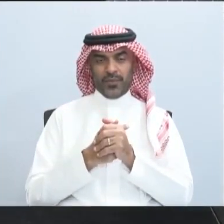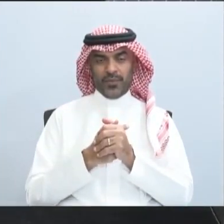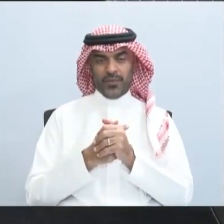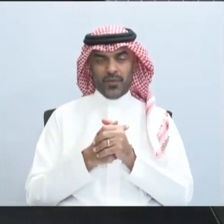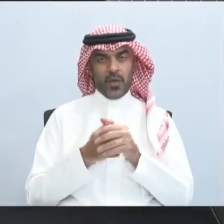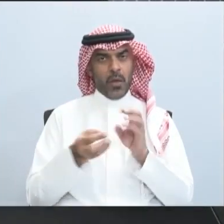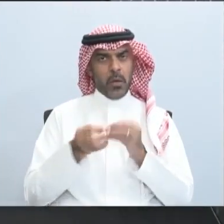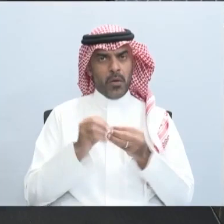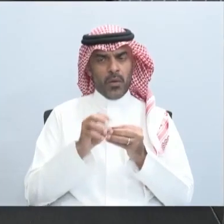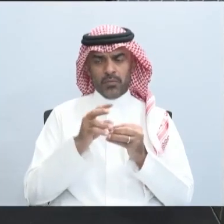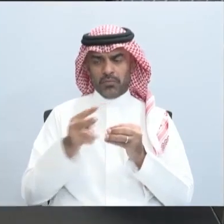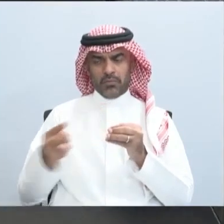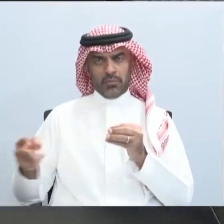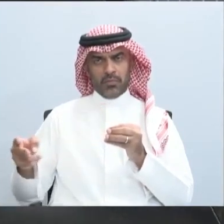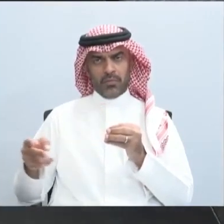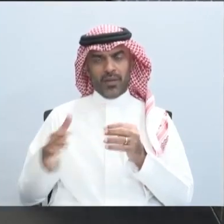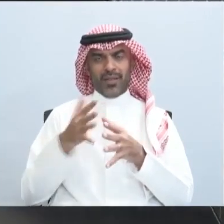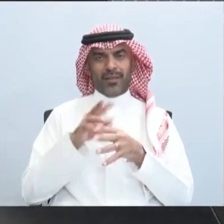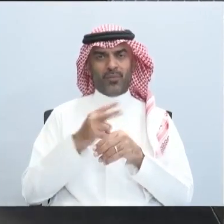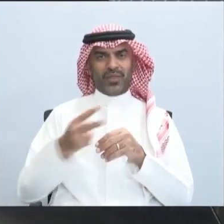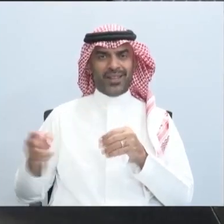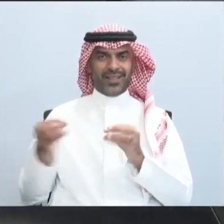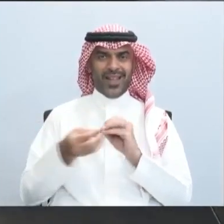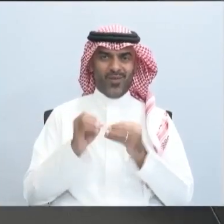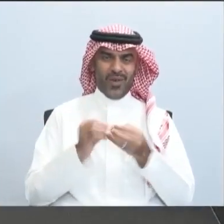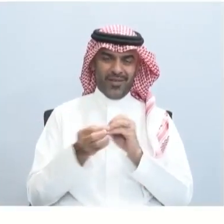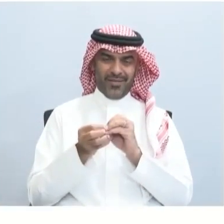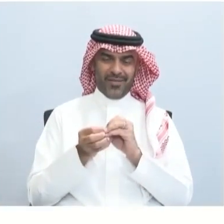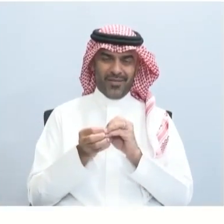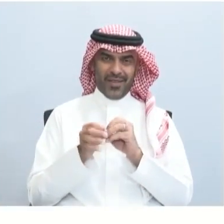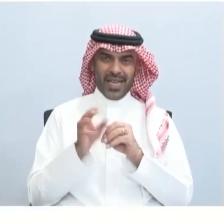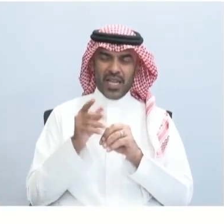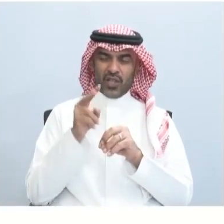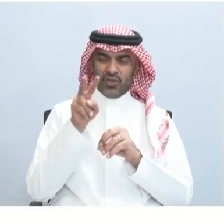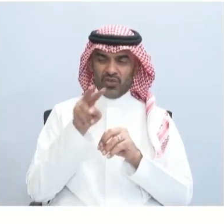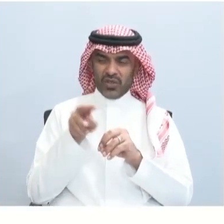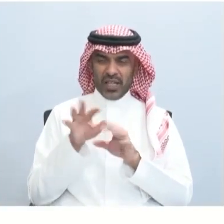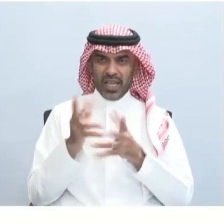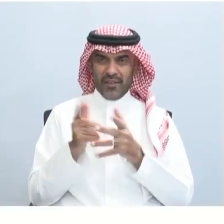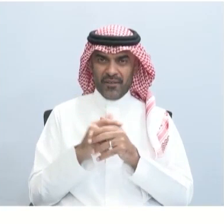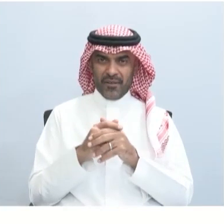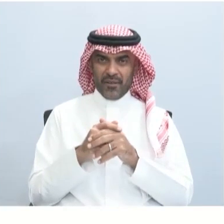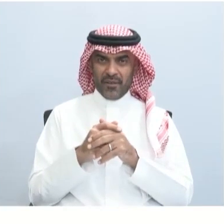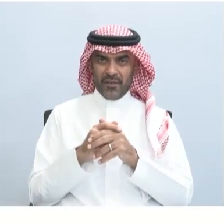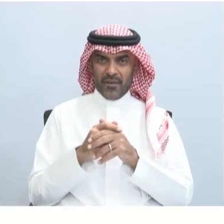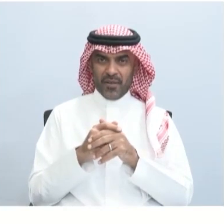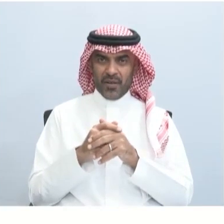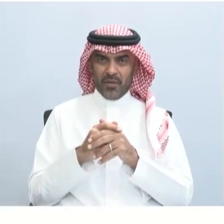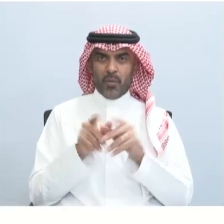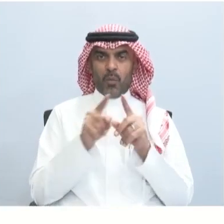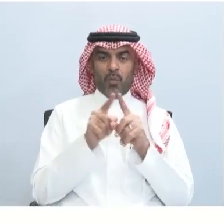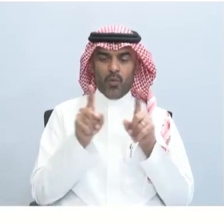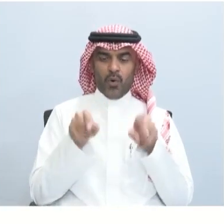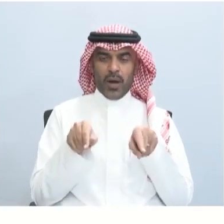الوان عديده اذا متعدد الالوان كيف شكله مربع